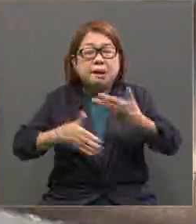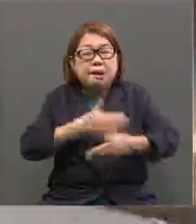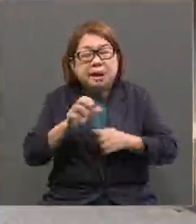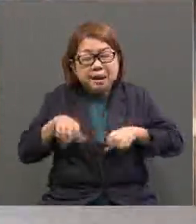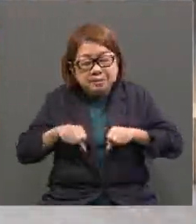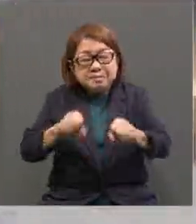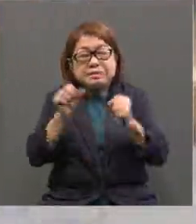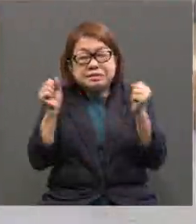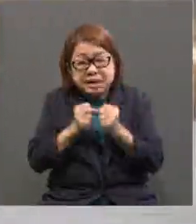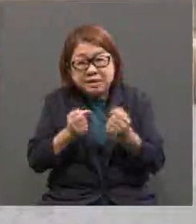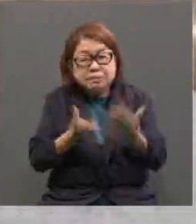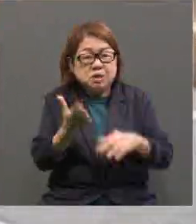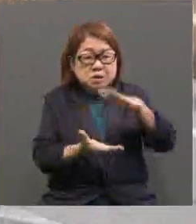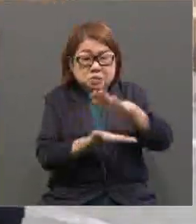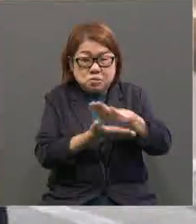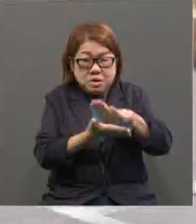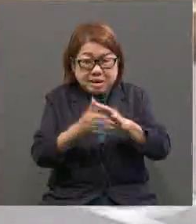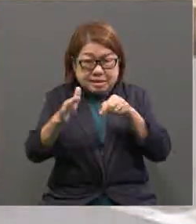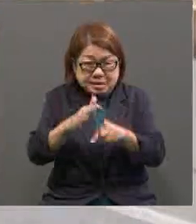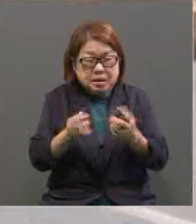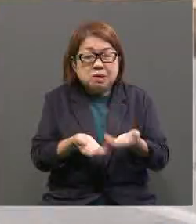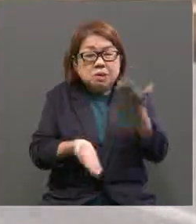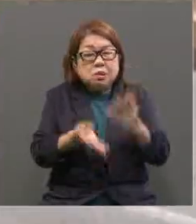ถานศึกษาหรือที่โล่งแจ้งอื่นๆนะครับเรียก